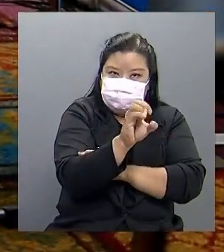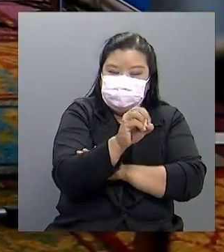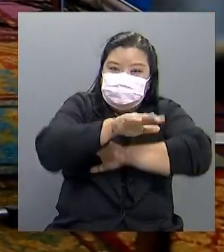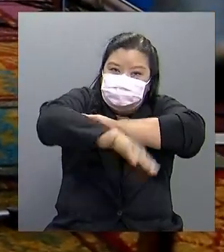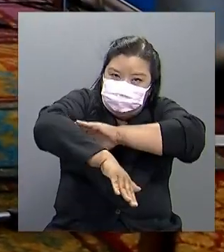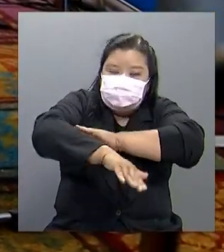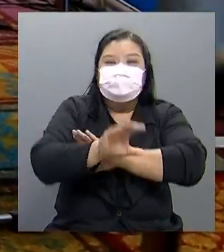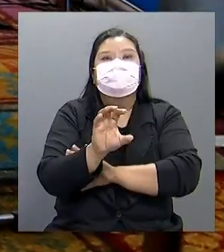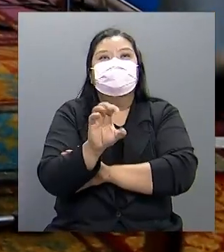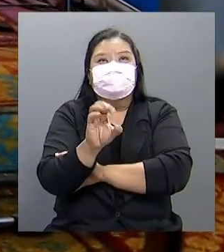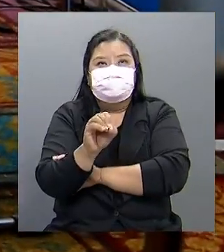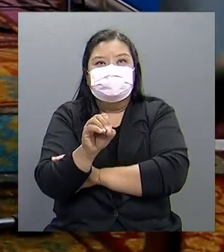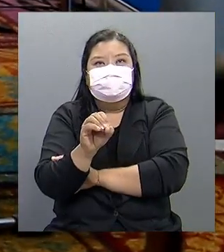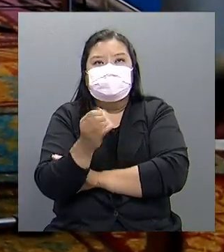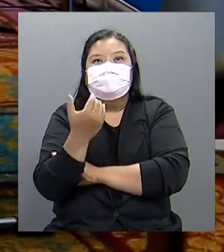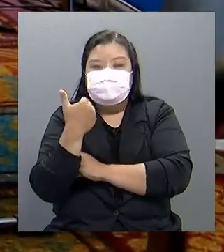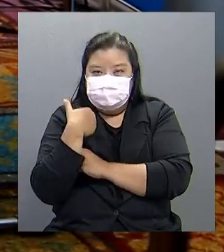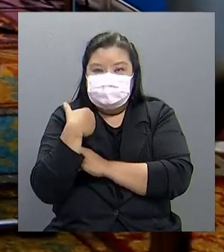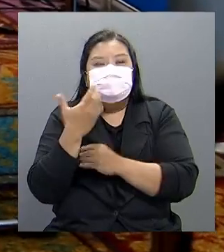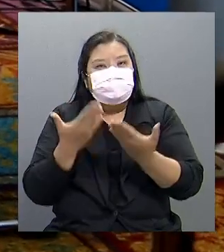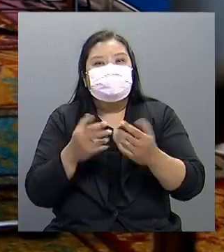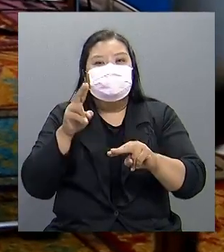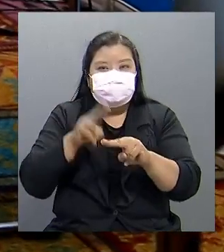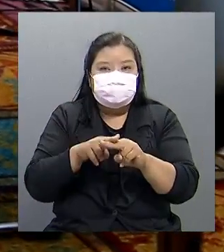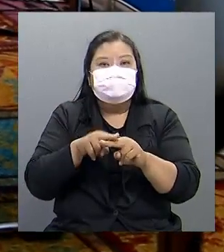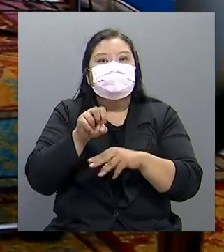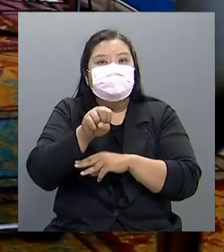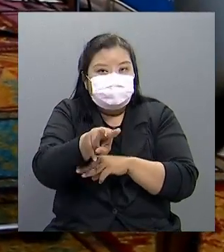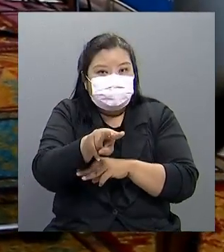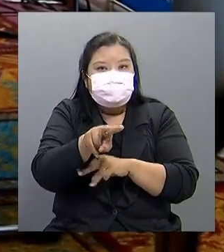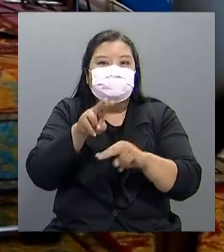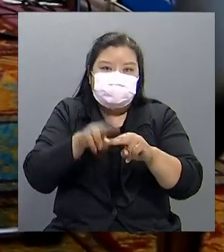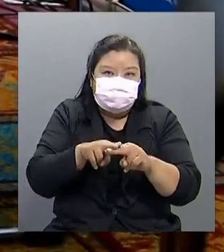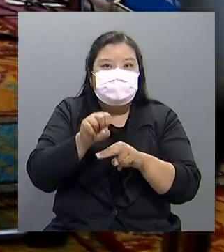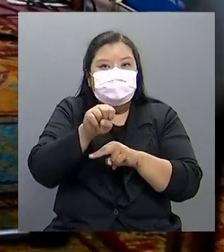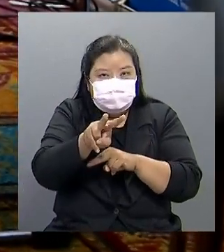าแล้วก็ลงนั่งเหยียดเข่าแล้วก็ลงแค่นั้นสองข้าง ใช่ แบบนี้นะคะ กล้ามเนื้อเ